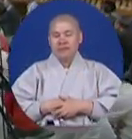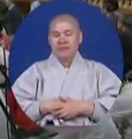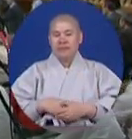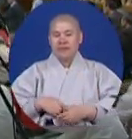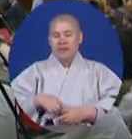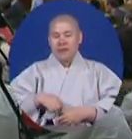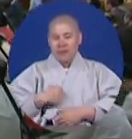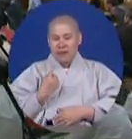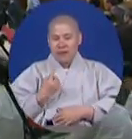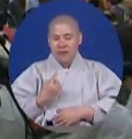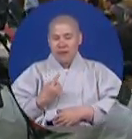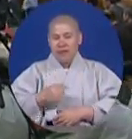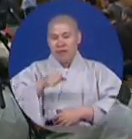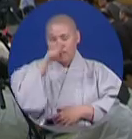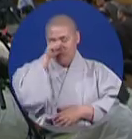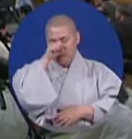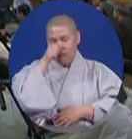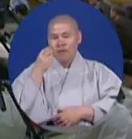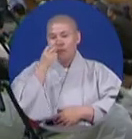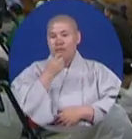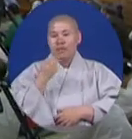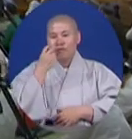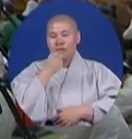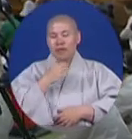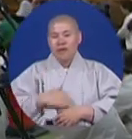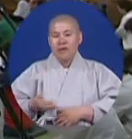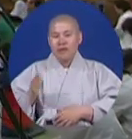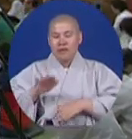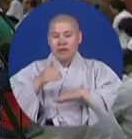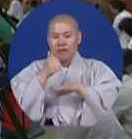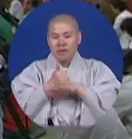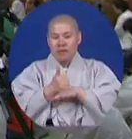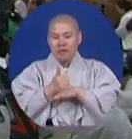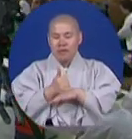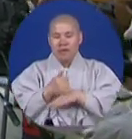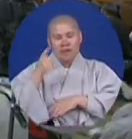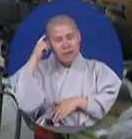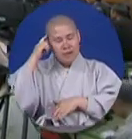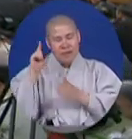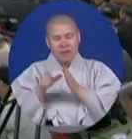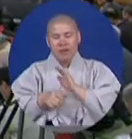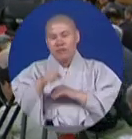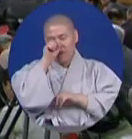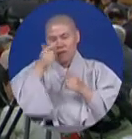자기가 좋은 건 줄 알았는데 나중에 보니까 안 좋은 거더라.